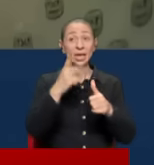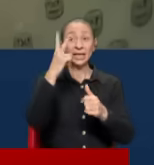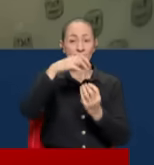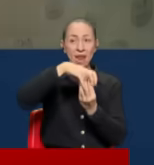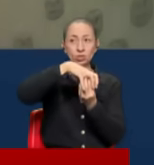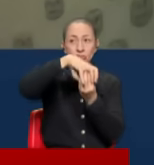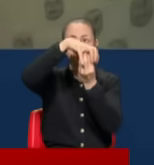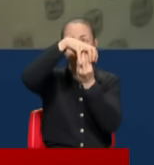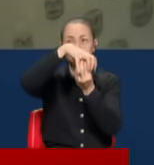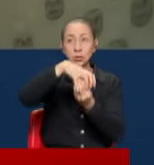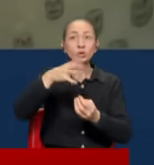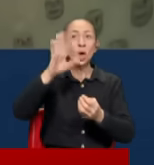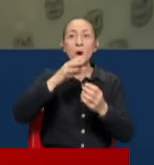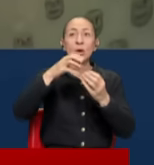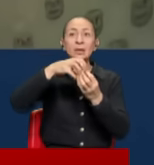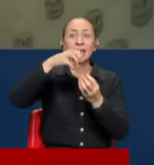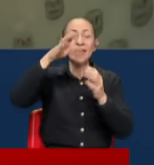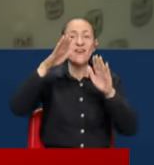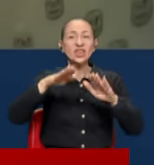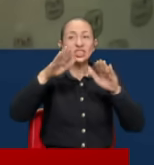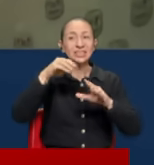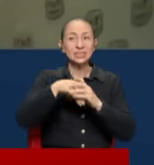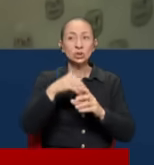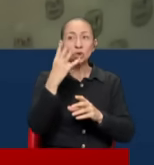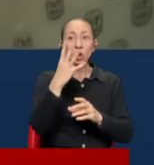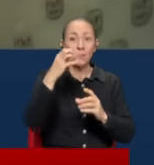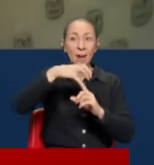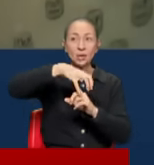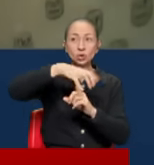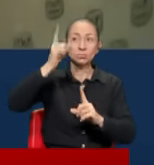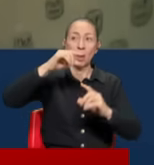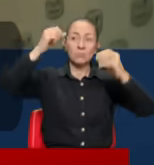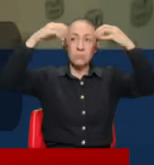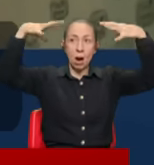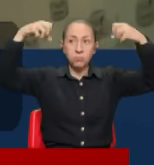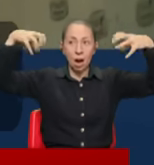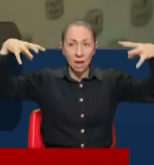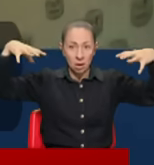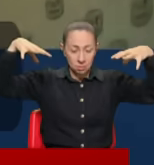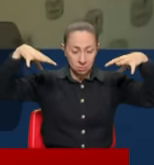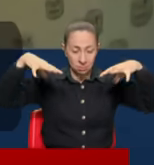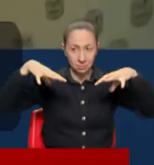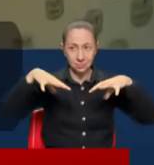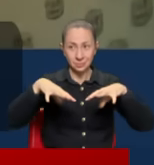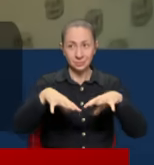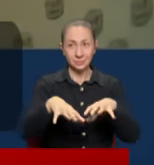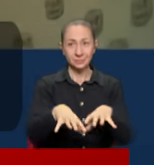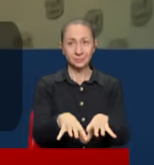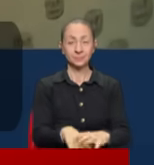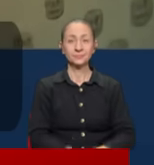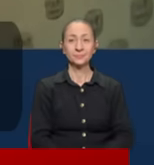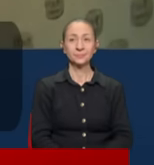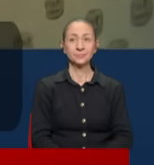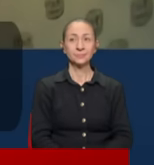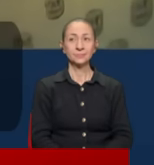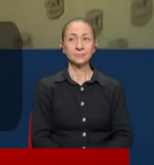paraşüt açıldı, ardından uzay aracını yavaşlatmak için 4 ana paraşüt devreye girdi. Şimdi yavaş yavaş açılacaklar